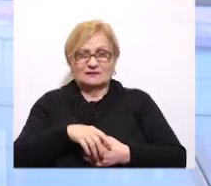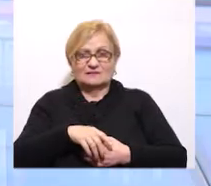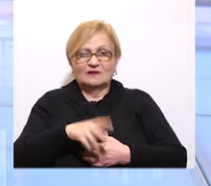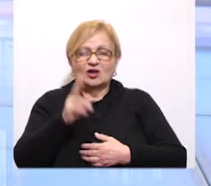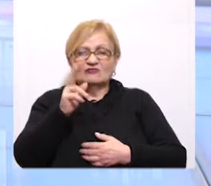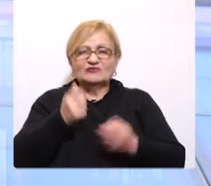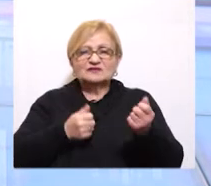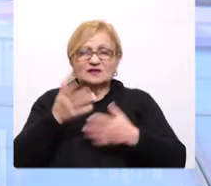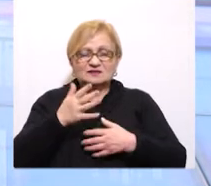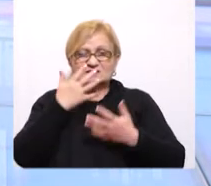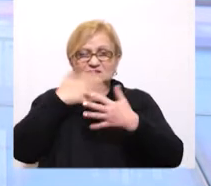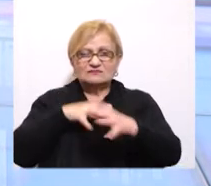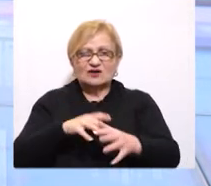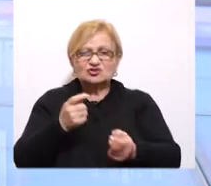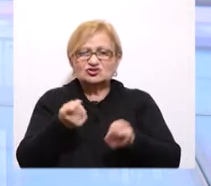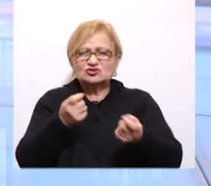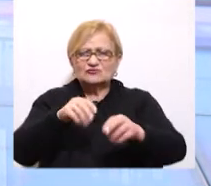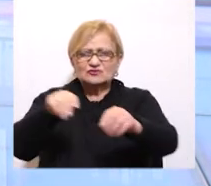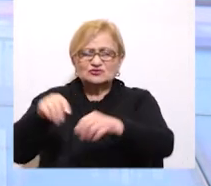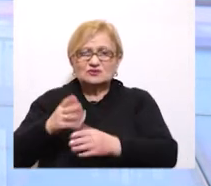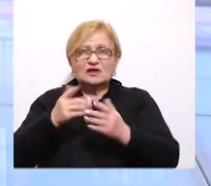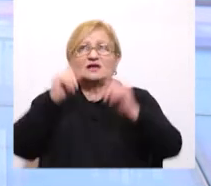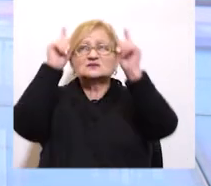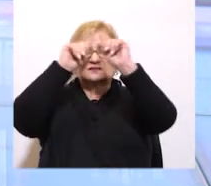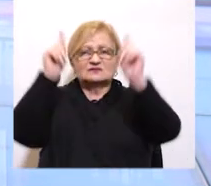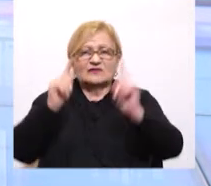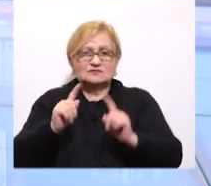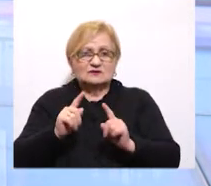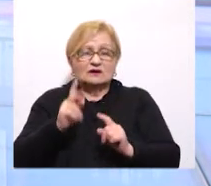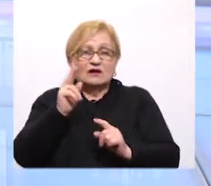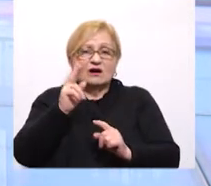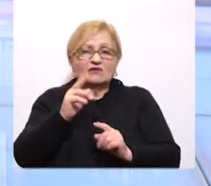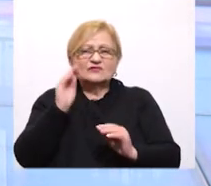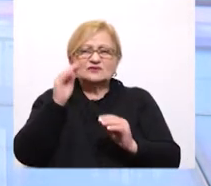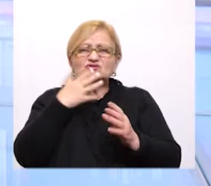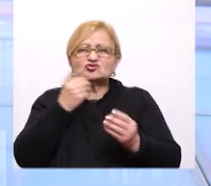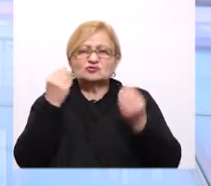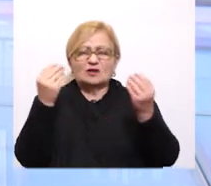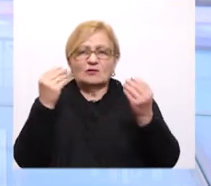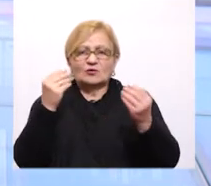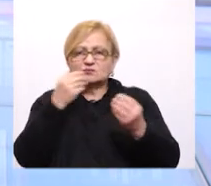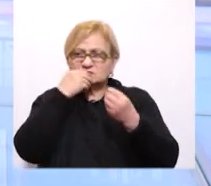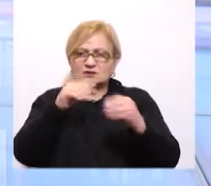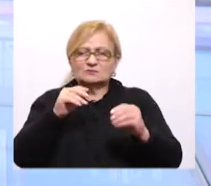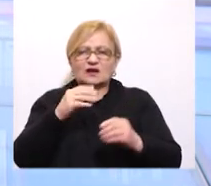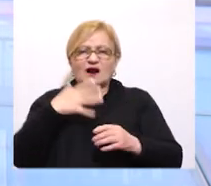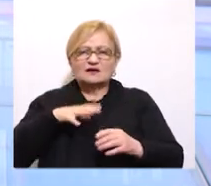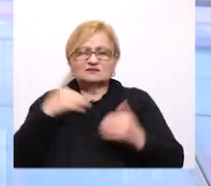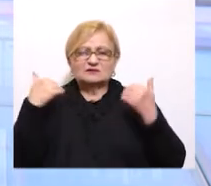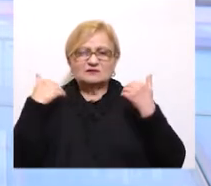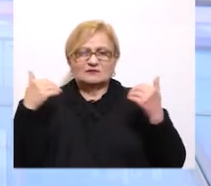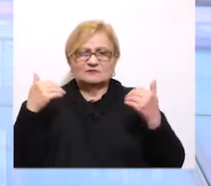ვინ დასთვალოს ზღვაში ქვიშა და ან ცაზე ვარსკვლავები, ვინ შეამკოს ღირსეულად ქართველ